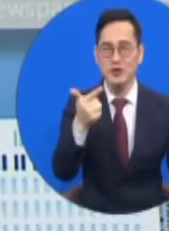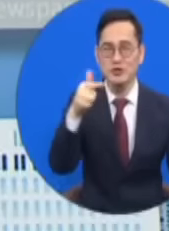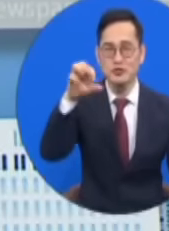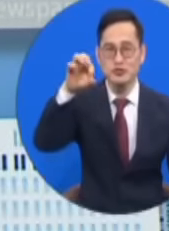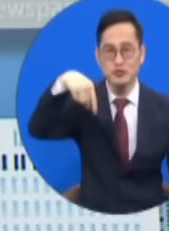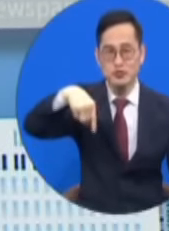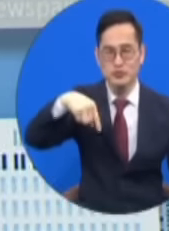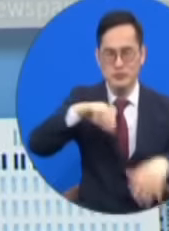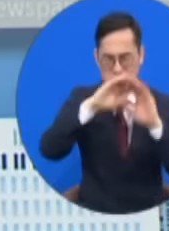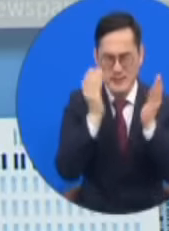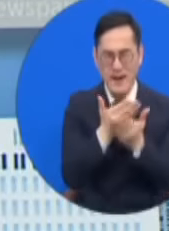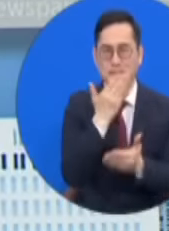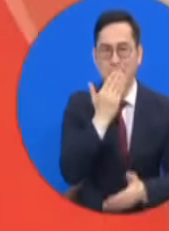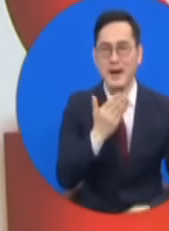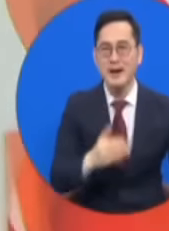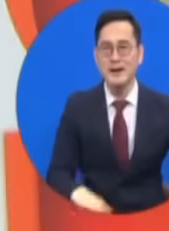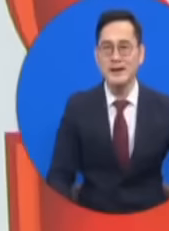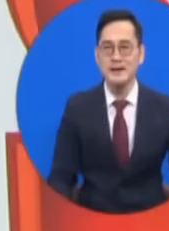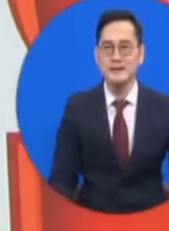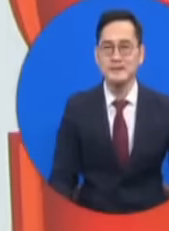8면입니다.